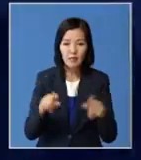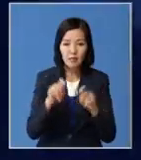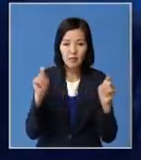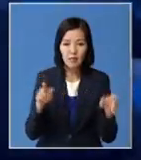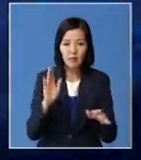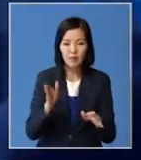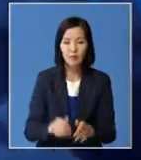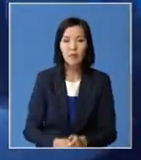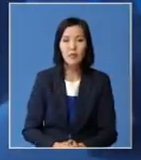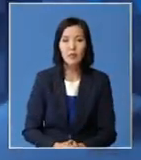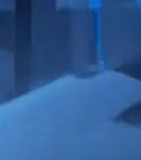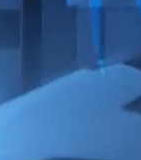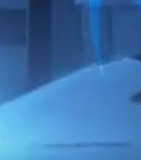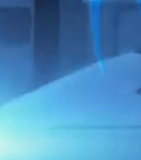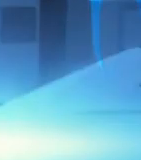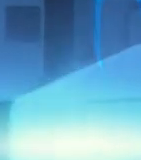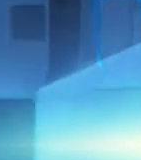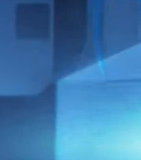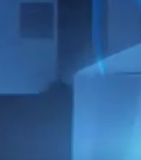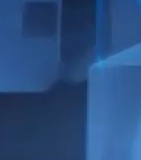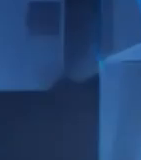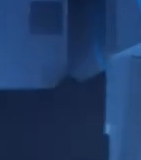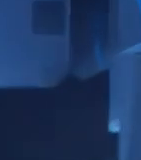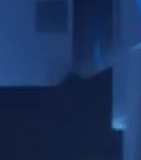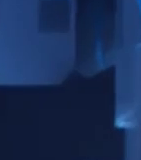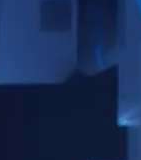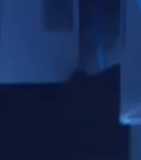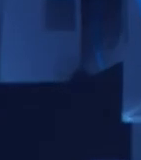Мадина Берікқызы, Қанат Қазтұрғанов, Жетісу телеарнасы, Алакөл ауданынан.